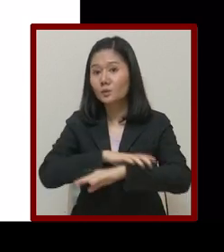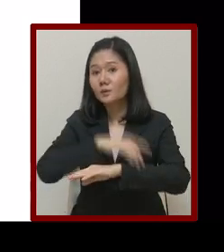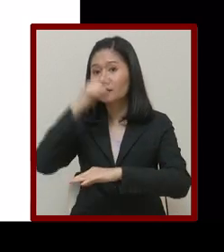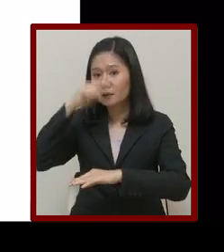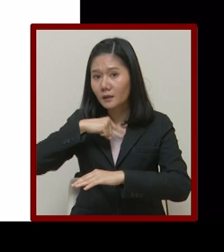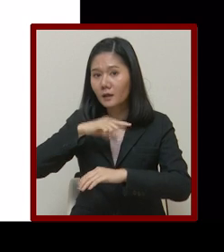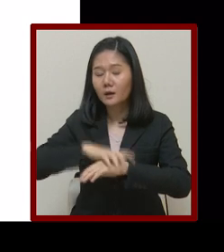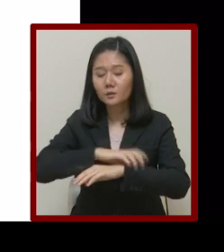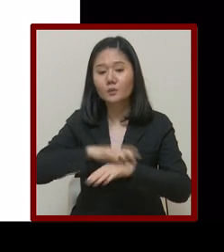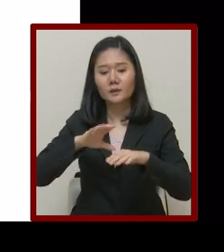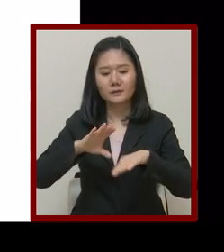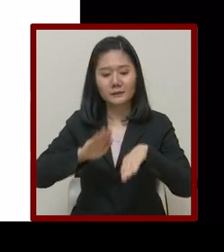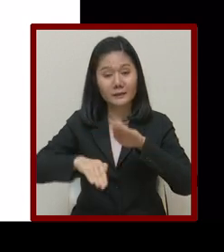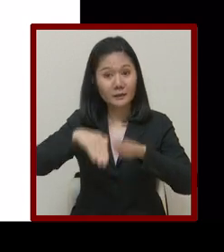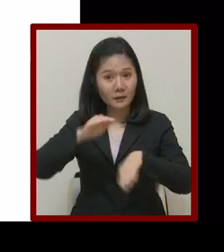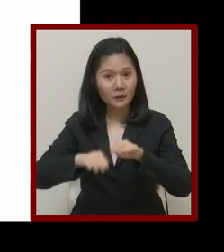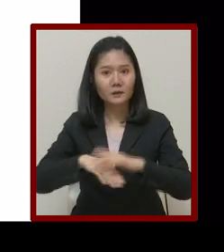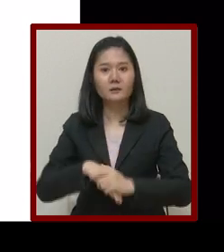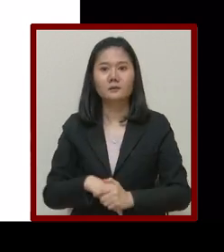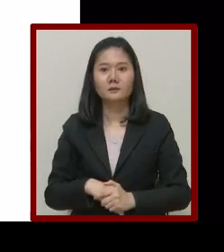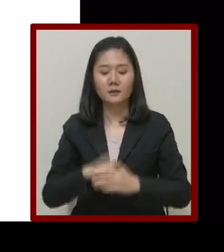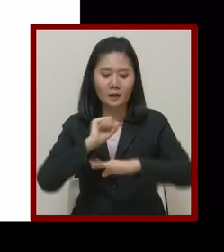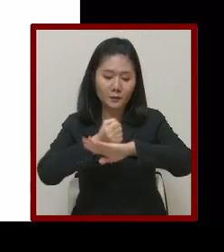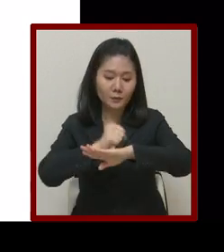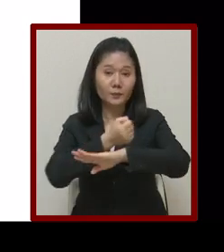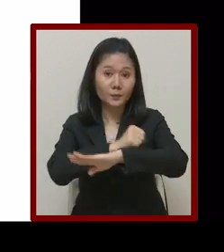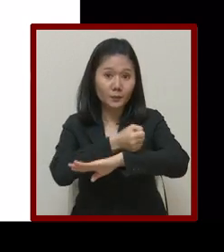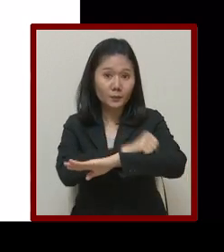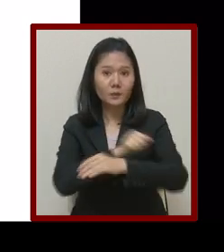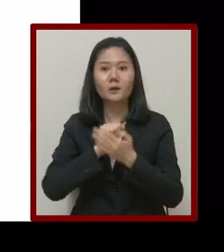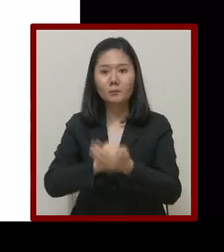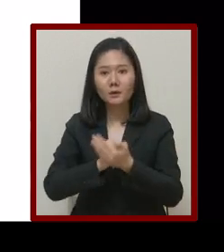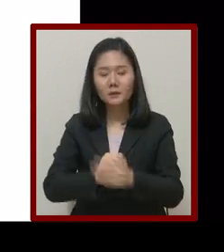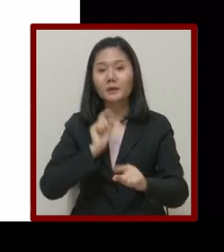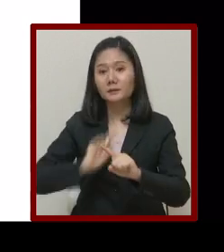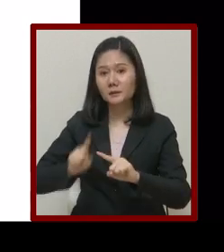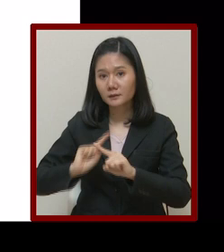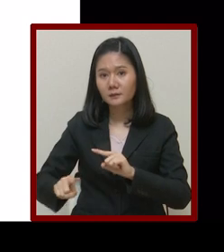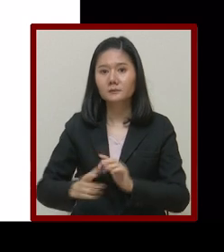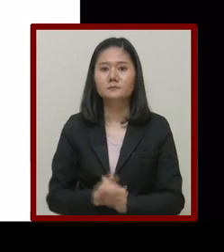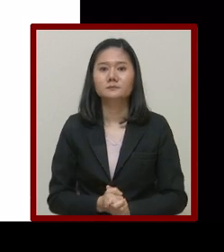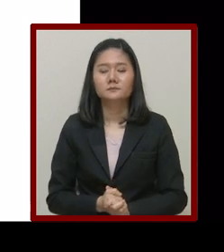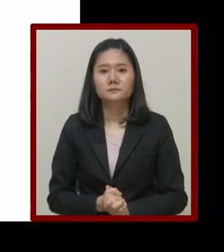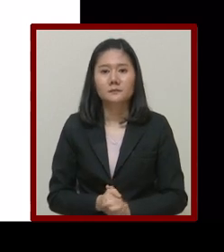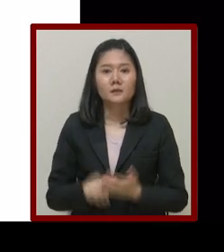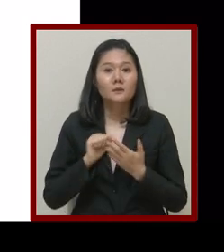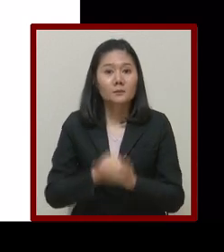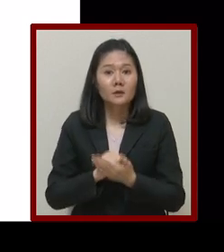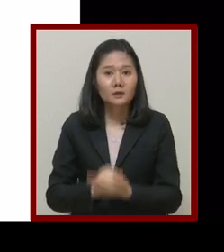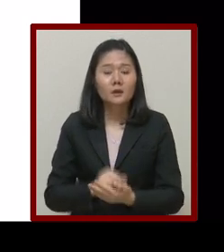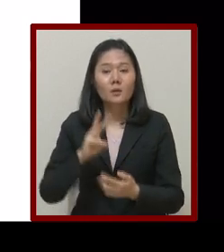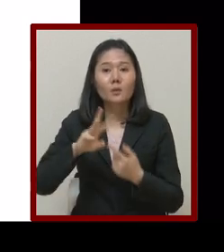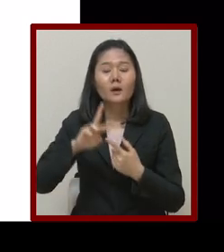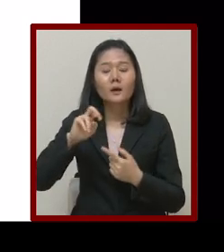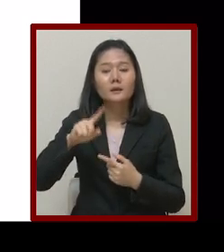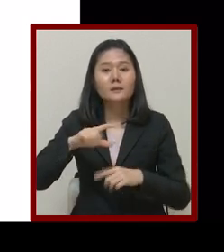ยการนวดเท้าการอบการประคบสมุนไพรการบริการสุคนธบำบัดใช่ไหมคะการบริการวารีบำบั